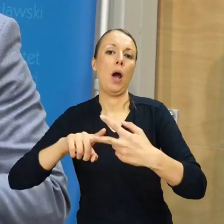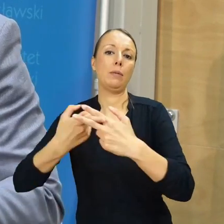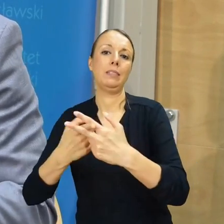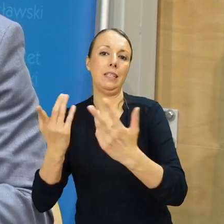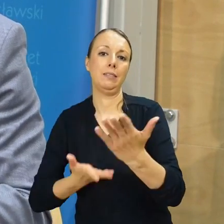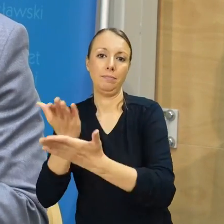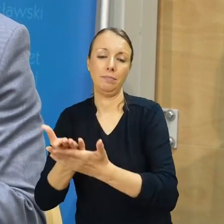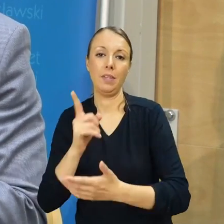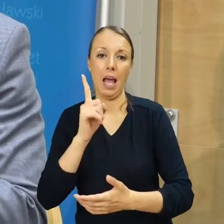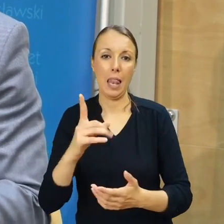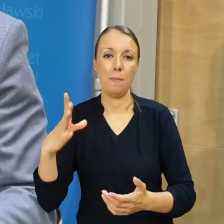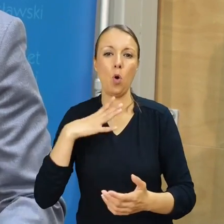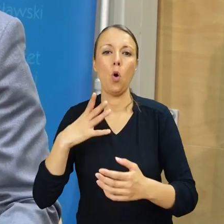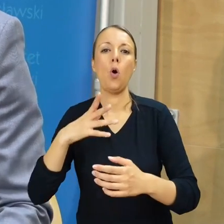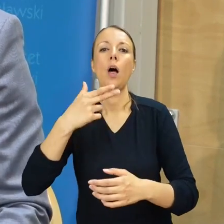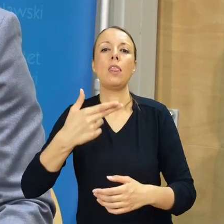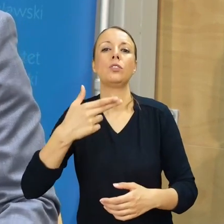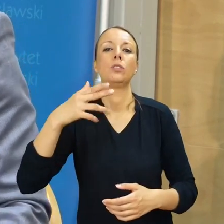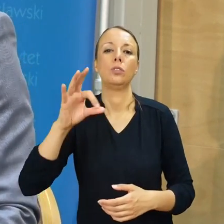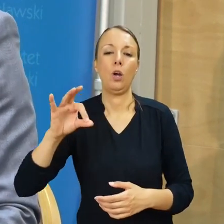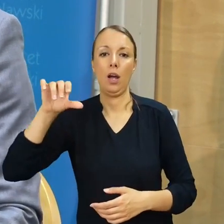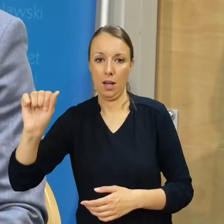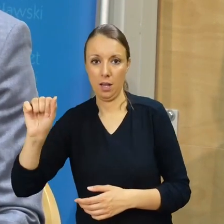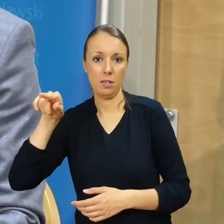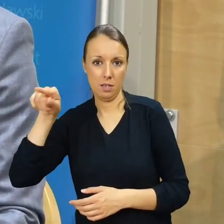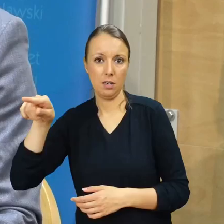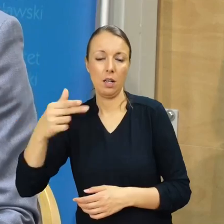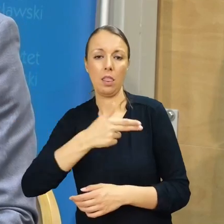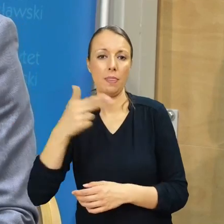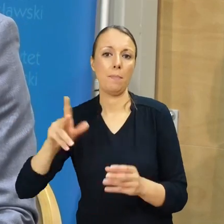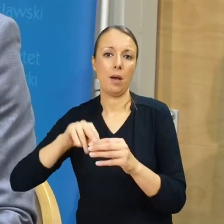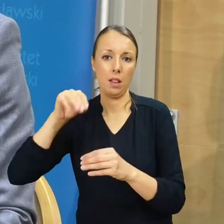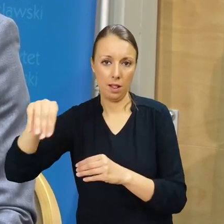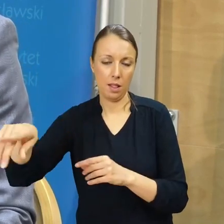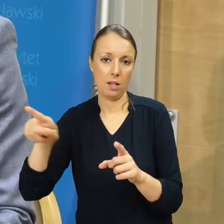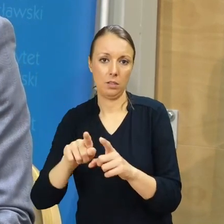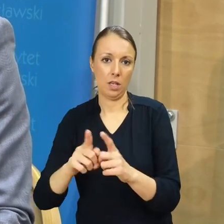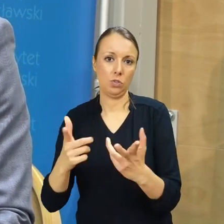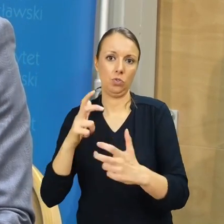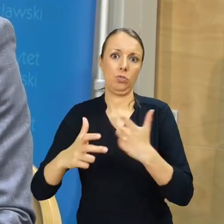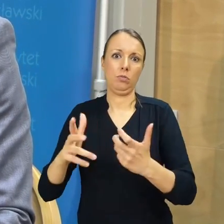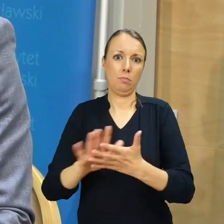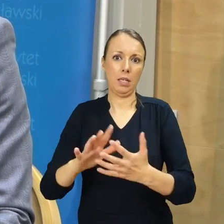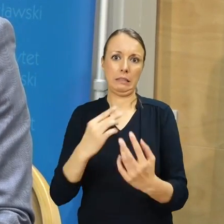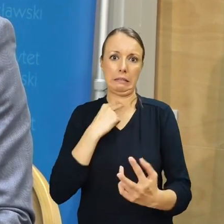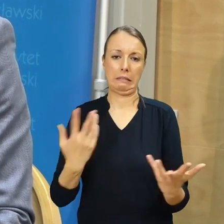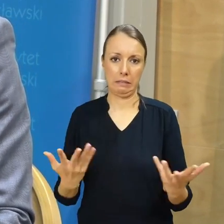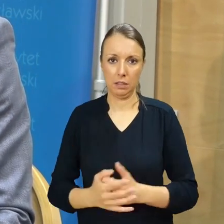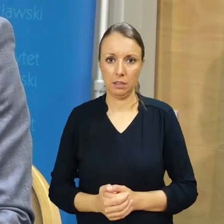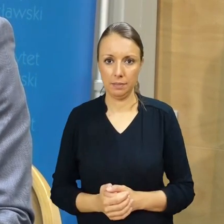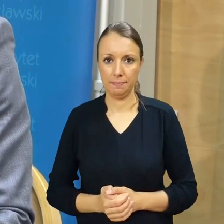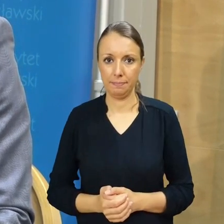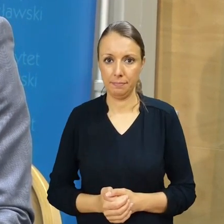Naczelnego Sądu Administracyjnego w zakresie przewlekłości właśnie i bezczynności, którą to można, że tak